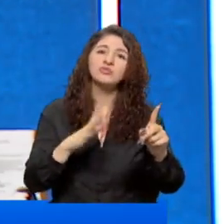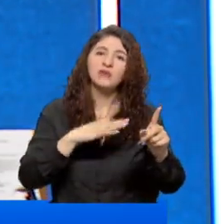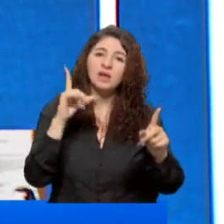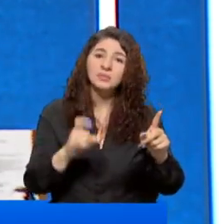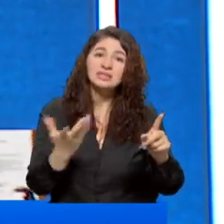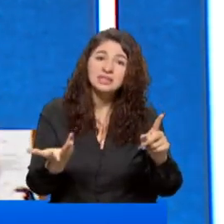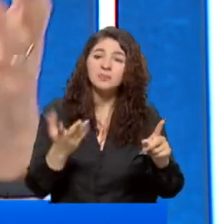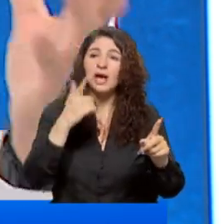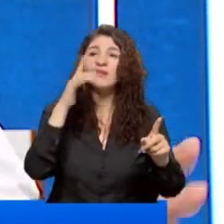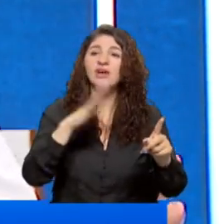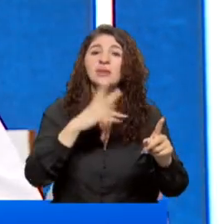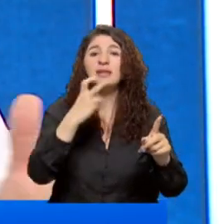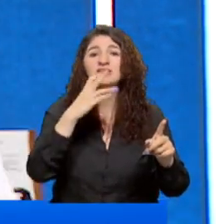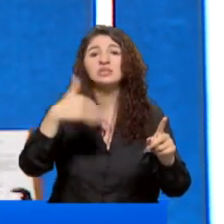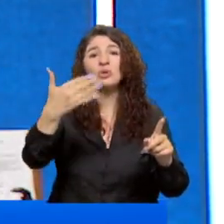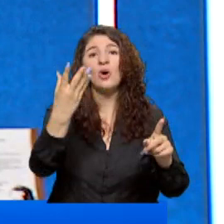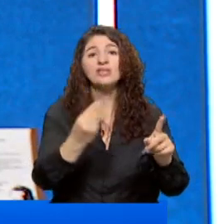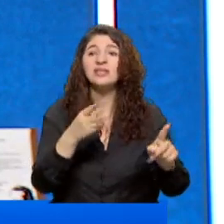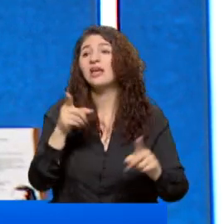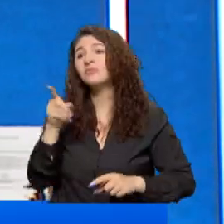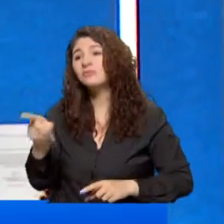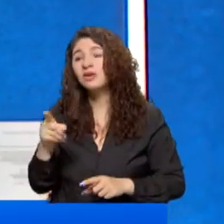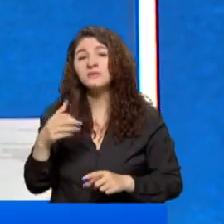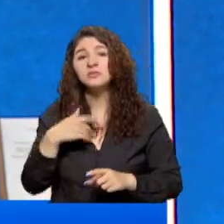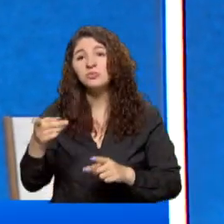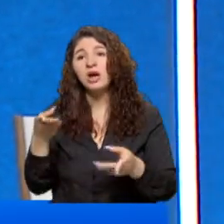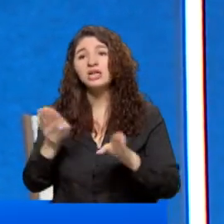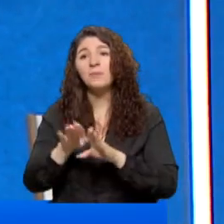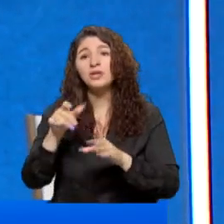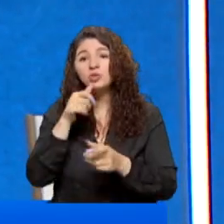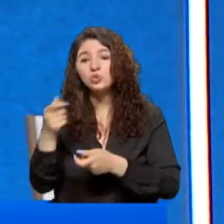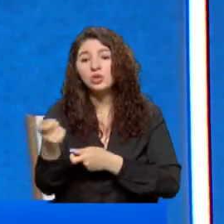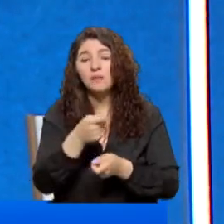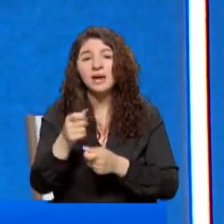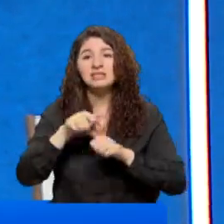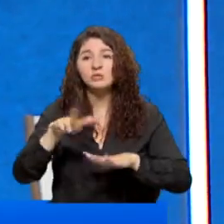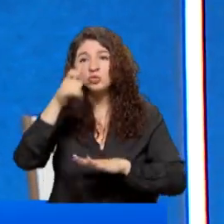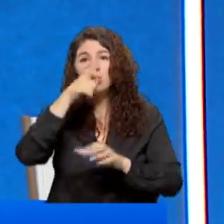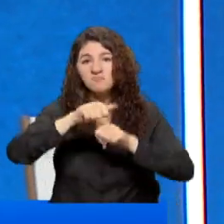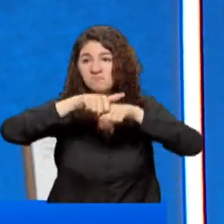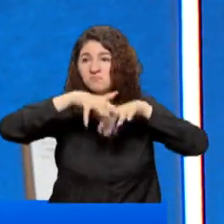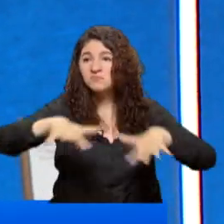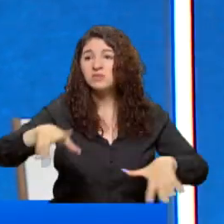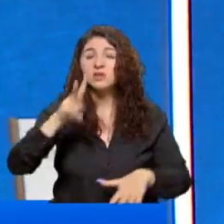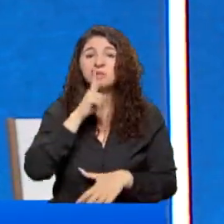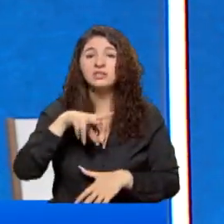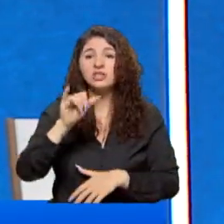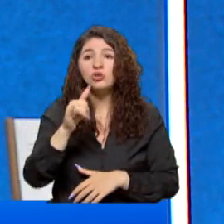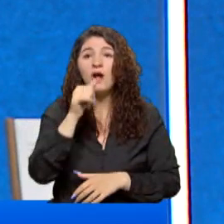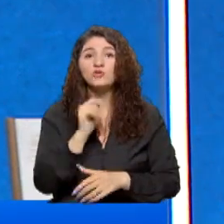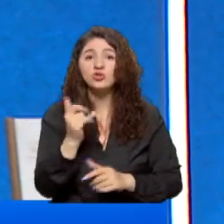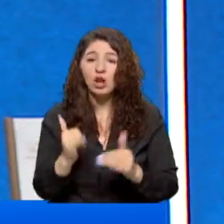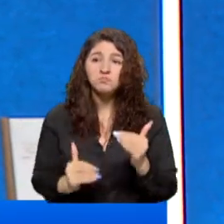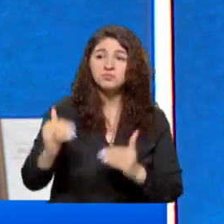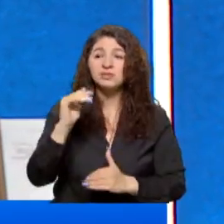ihtiyacımız var mıydı belki vardı ama Keşke iki sene sonra olsaydı da biz şu kapalı sulama sistemini Türkiye yayıp da bu 280 kilo